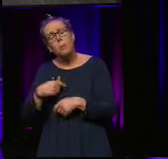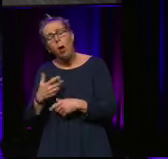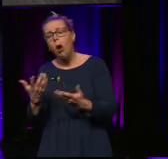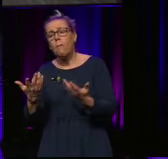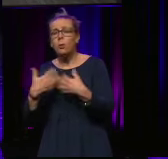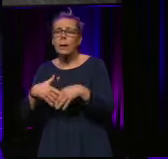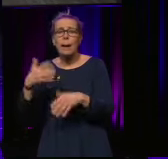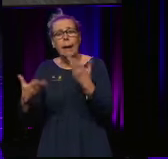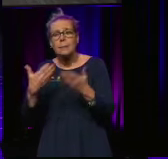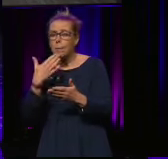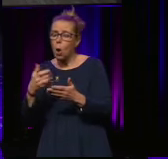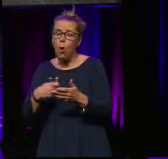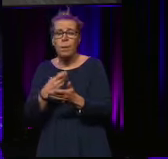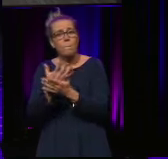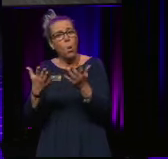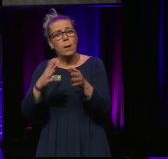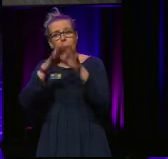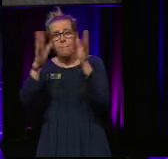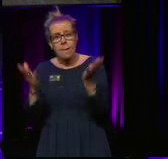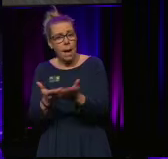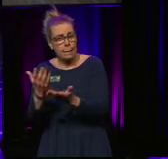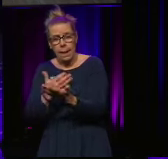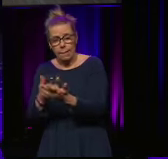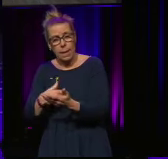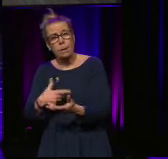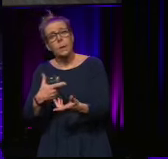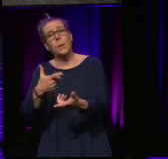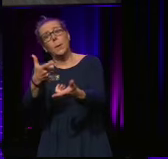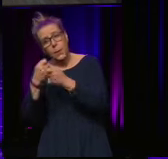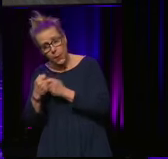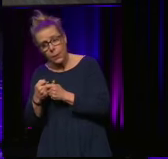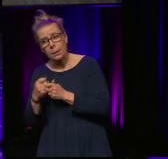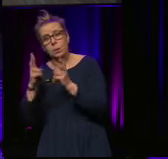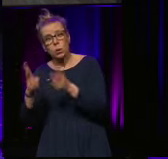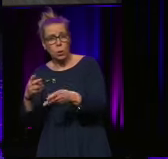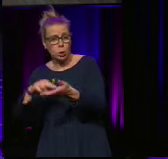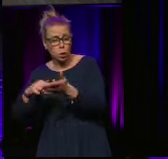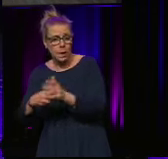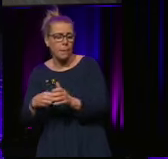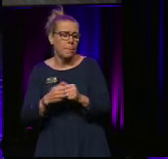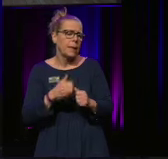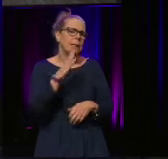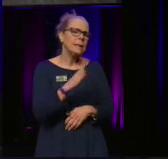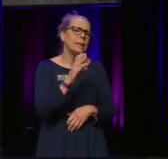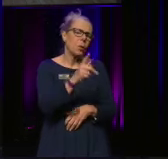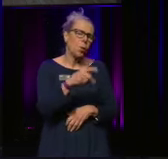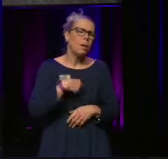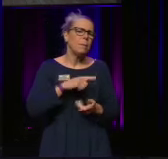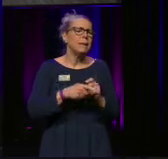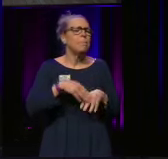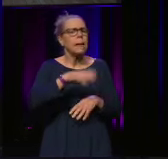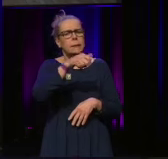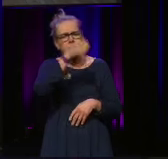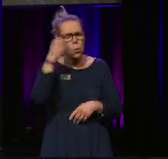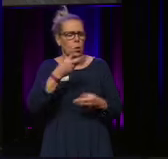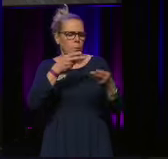tas efter på olika håll runt om i världen. JK är mer svårbedömt, och varför ska